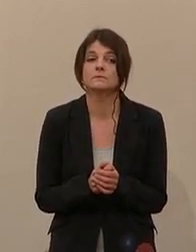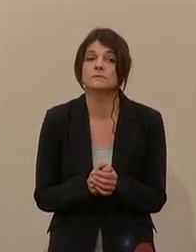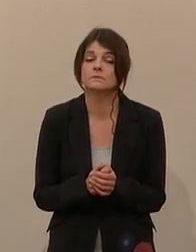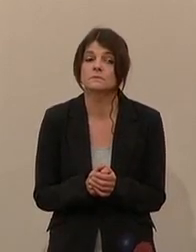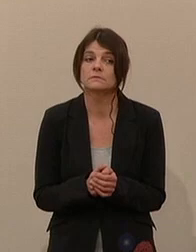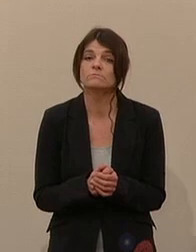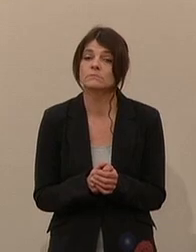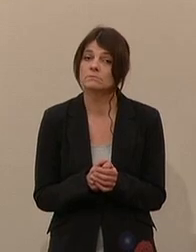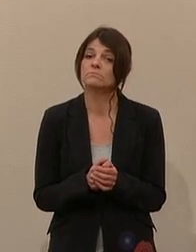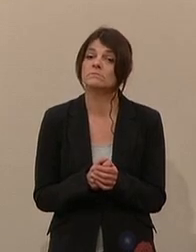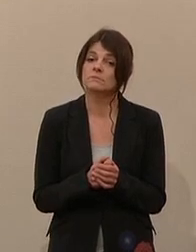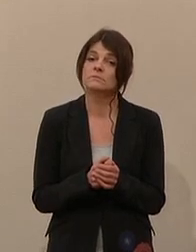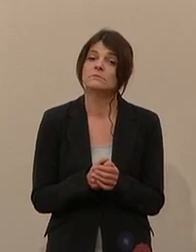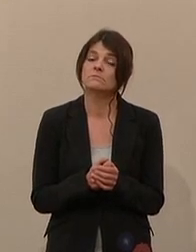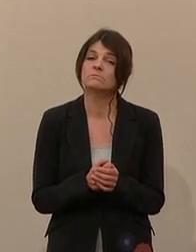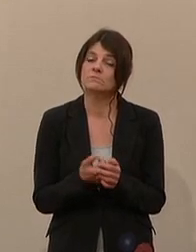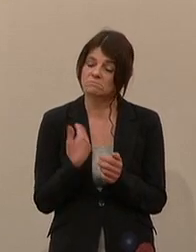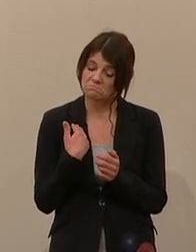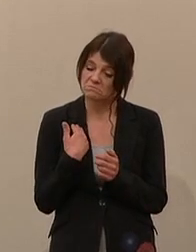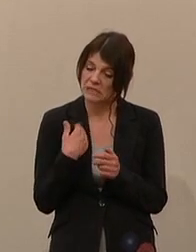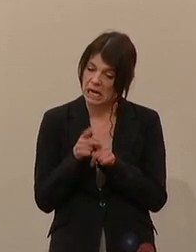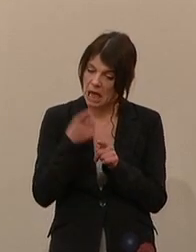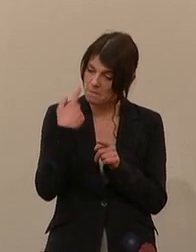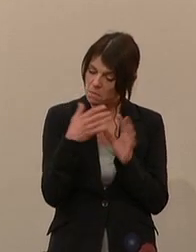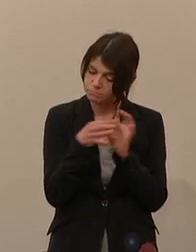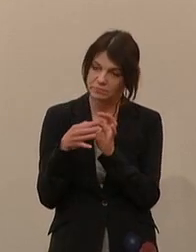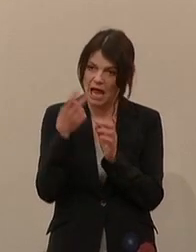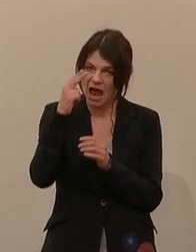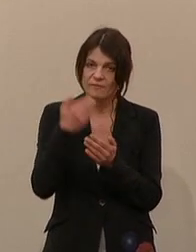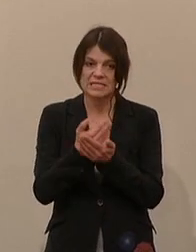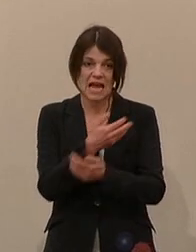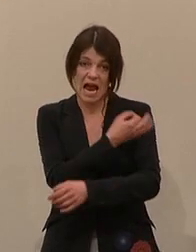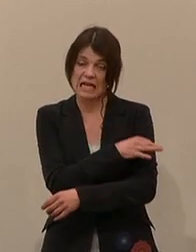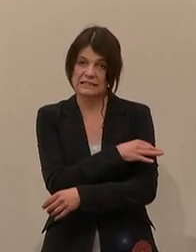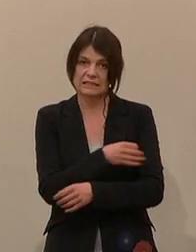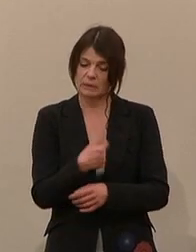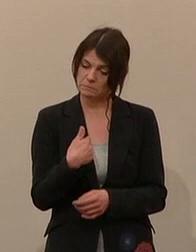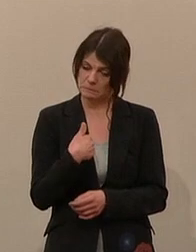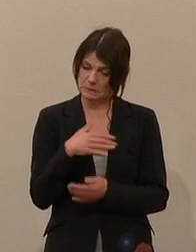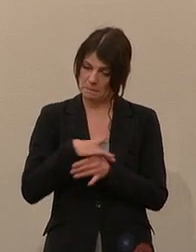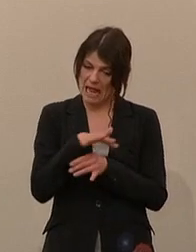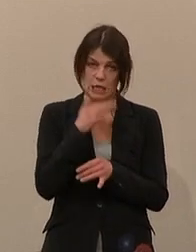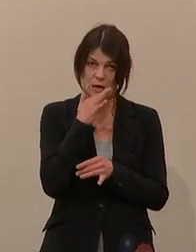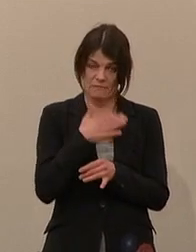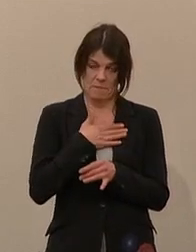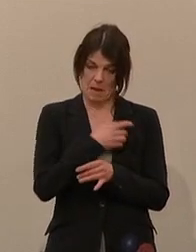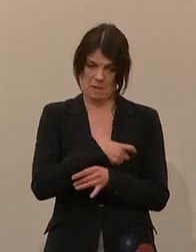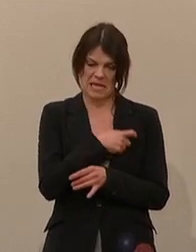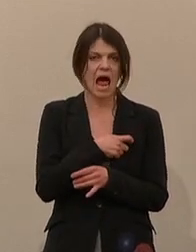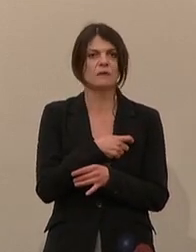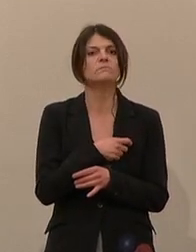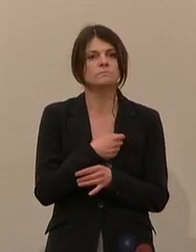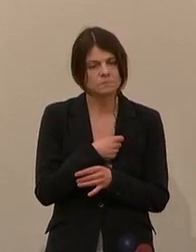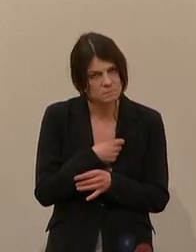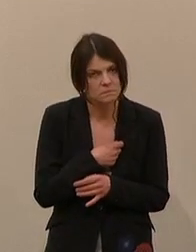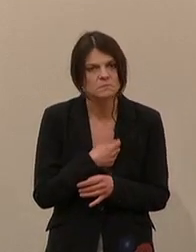beim Herrn Vizekanzler anschließen, wenn es darum geht, mich als Bereichssprecher meiner Fraktion bei den öffentlich